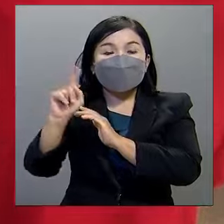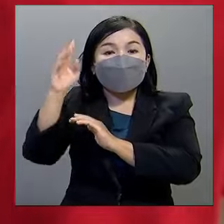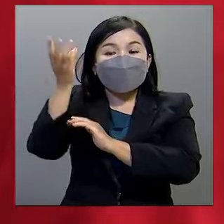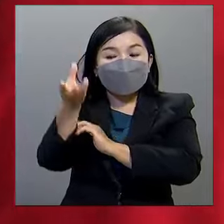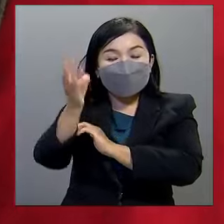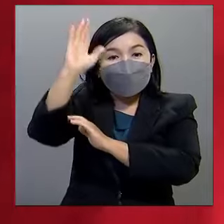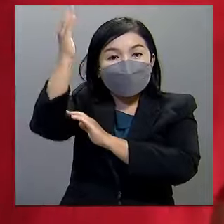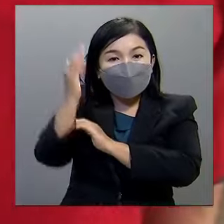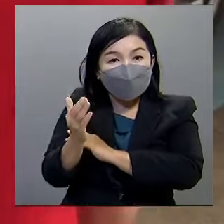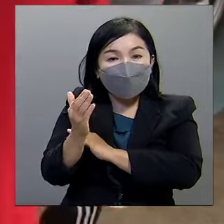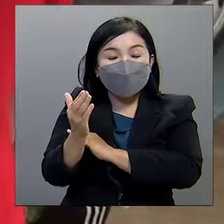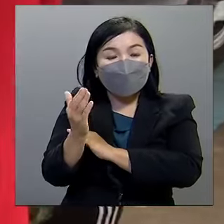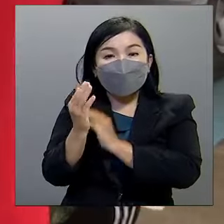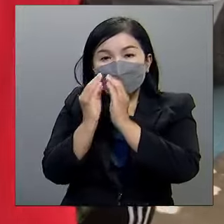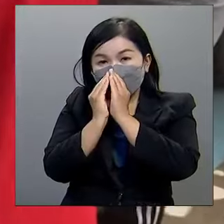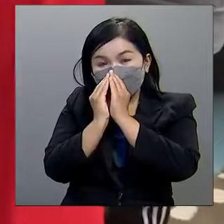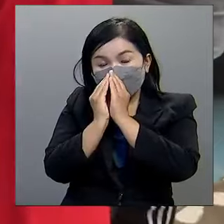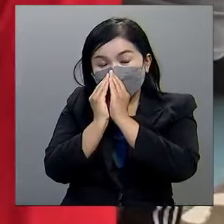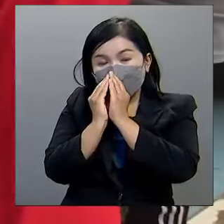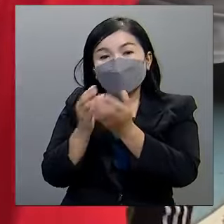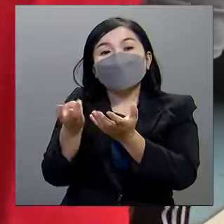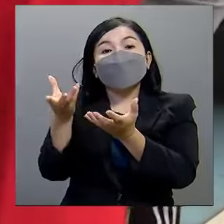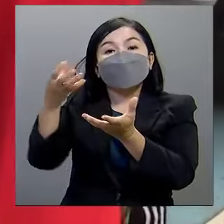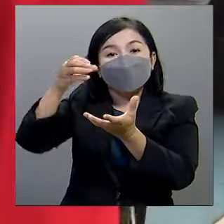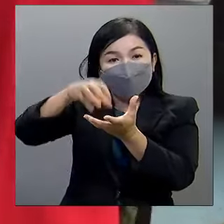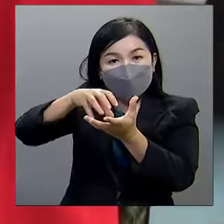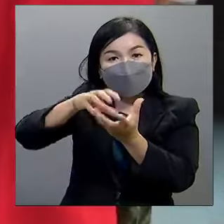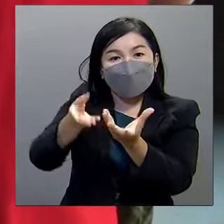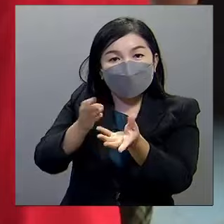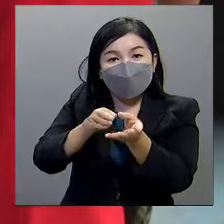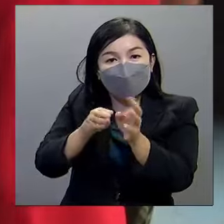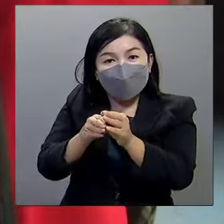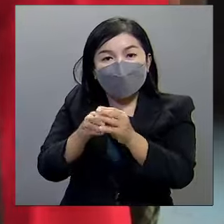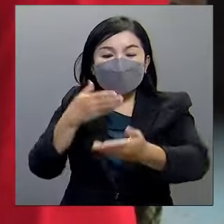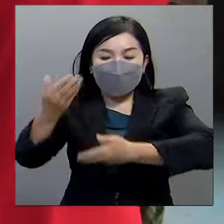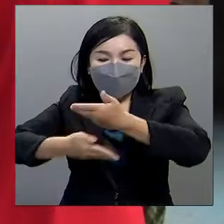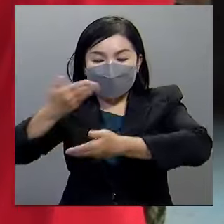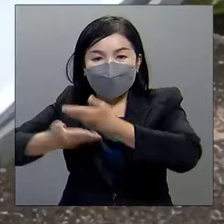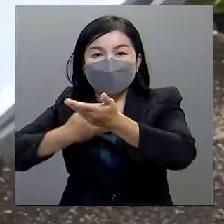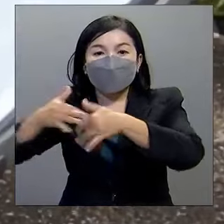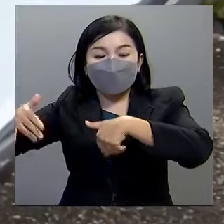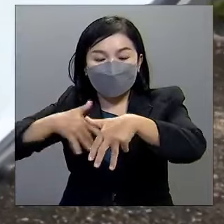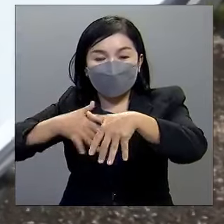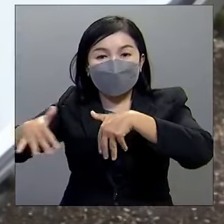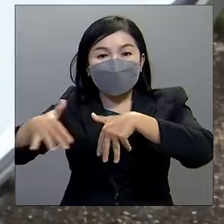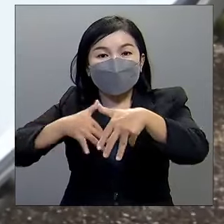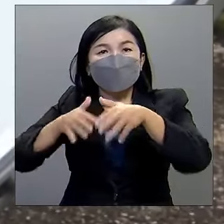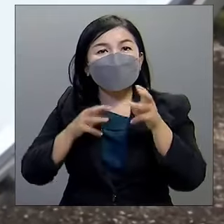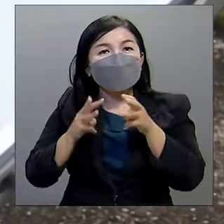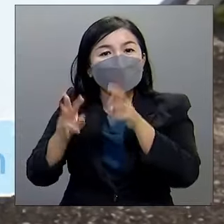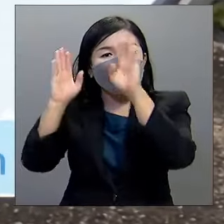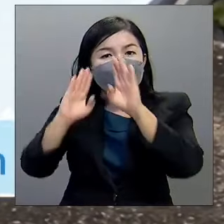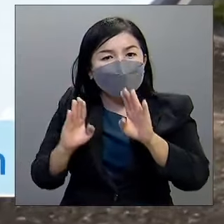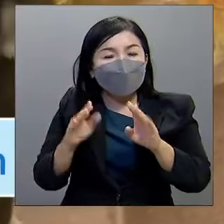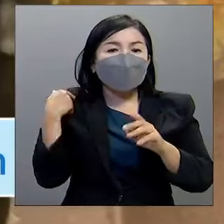าจำหน่ายให้กับลูกค้าที่เดินทางมาอุดหนุนกันอย่างต่อเนื่องบริเวณตลาดระเบียงกวานหลังจากที่มีการพลิกแพลงสูตรข้าวอบกุ